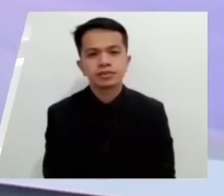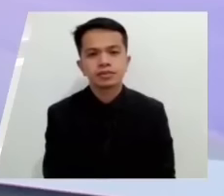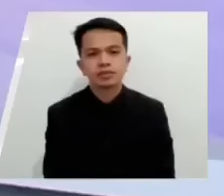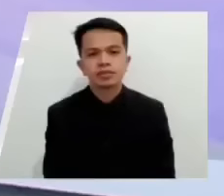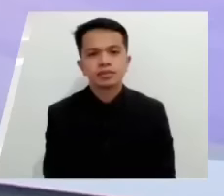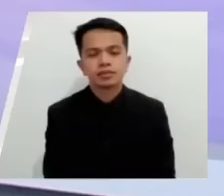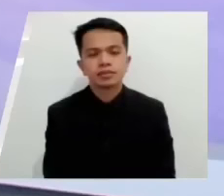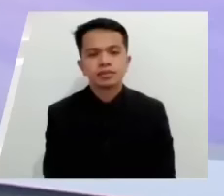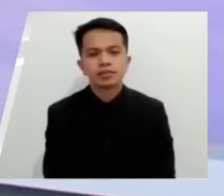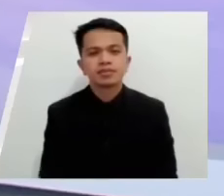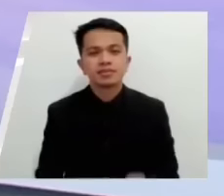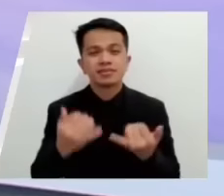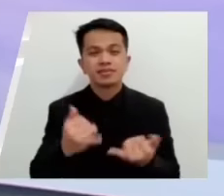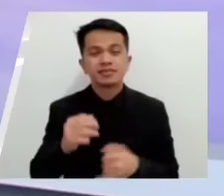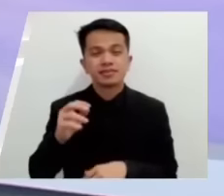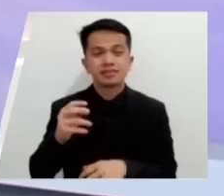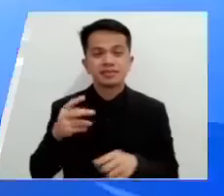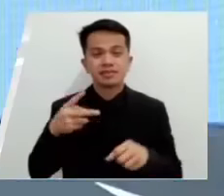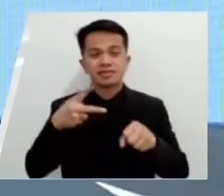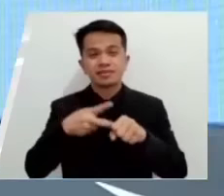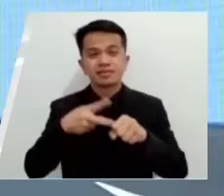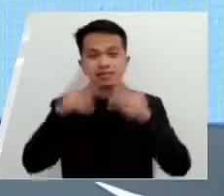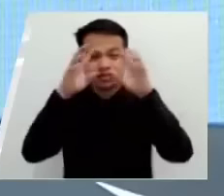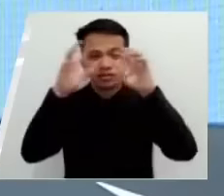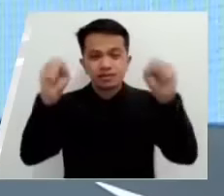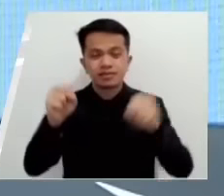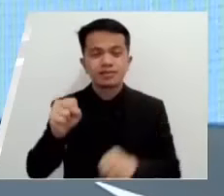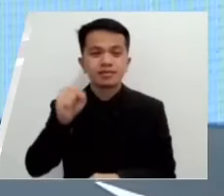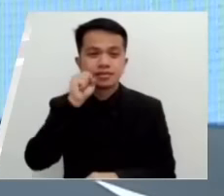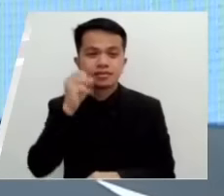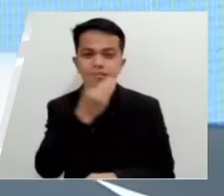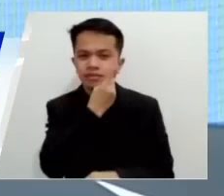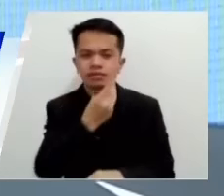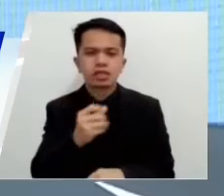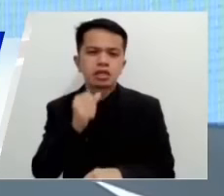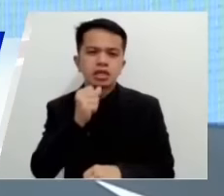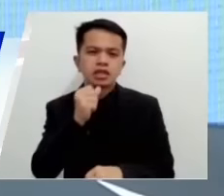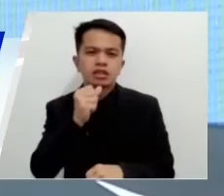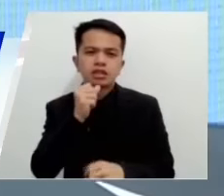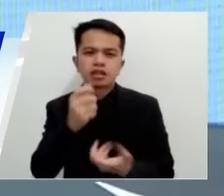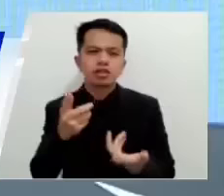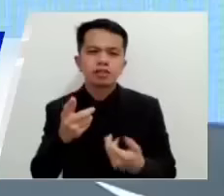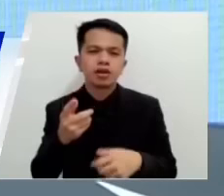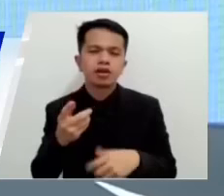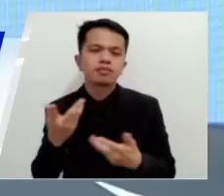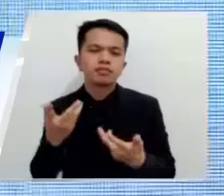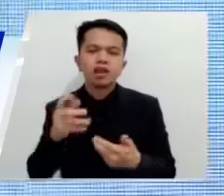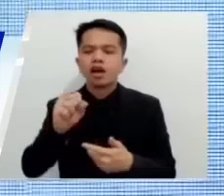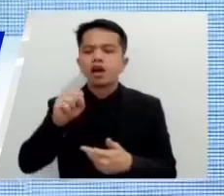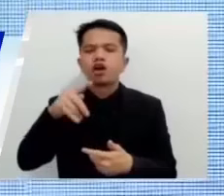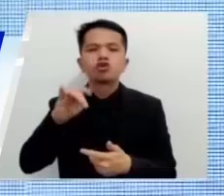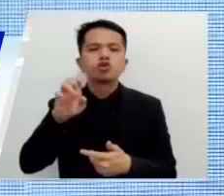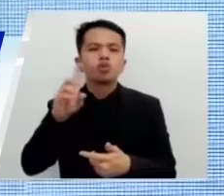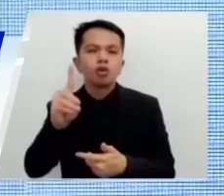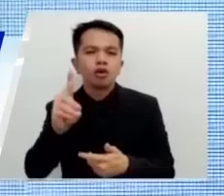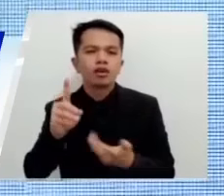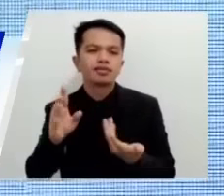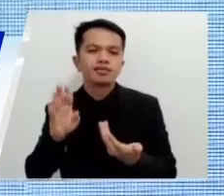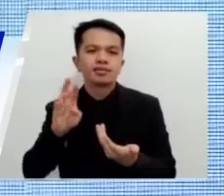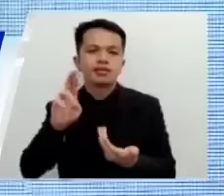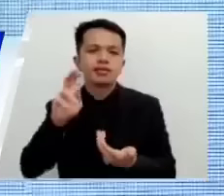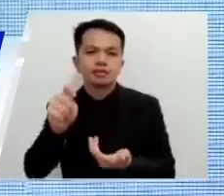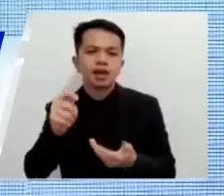Iginit ni Vice President Sara Duterte na hindi siya bratinela o spoiled brat. Kasunod ng mga puna sa inasal niya sa pagdinig ng